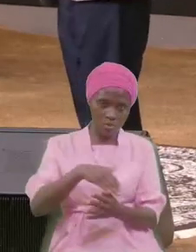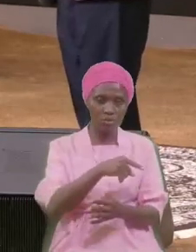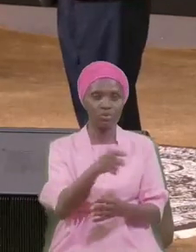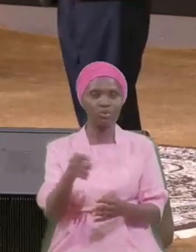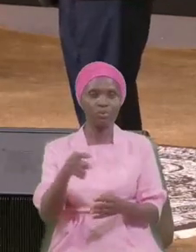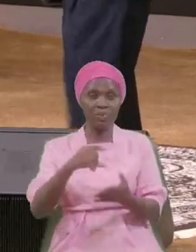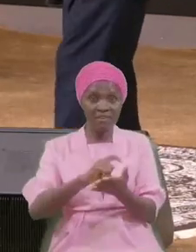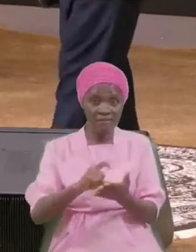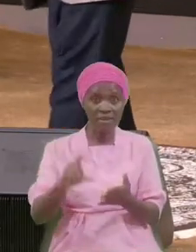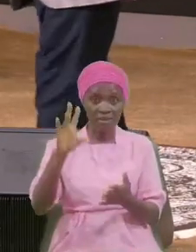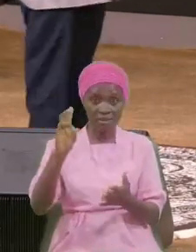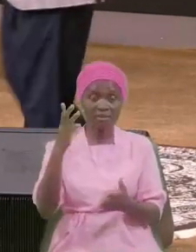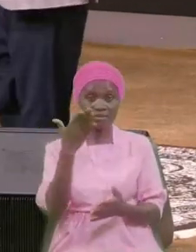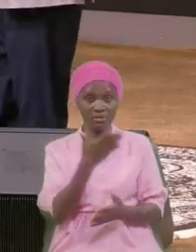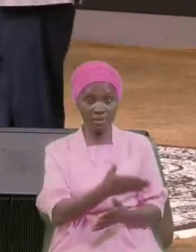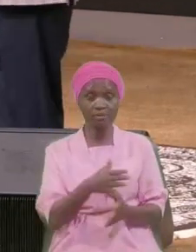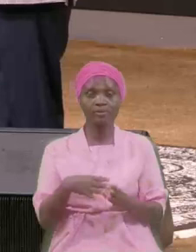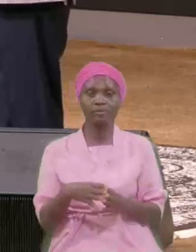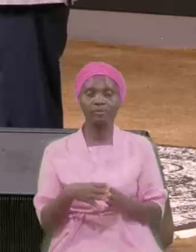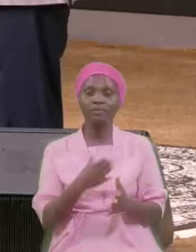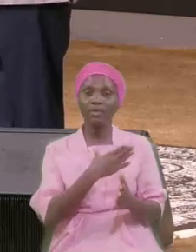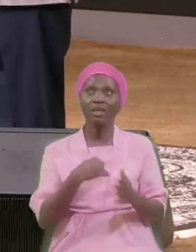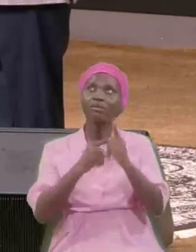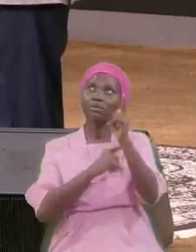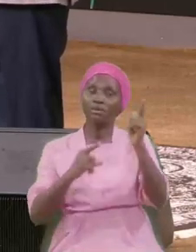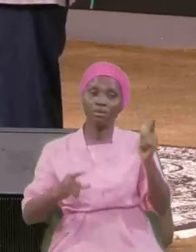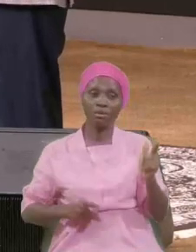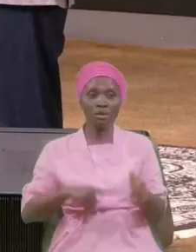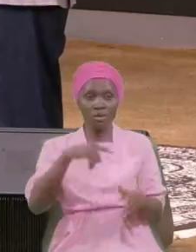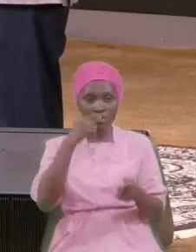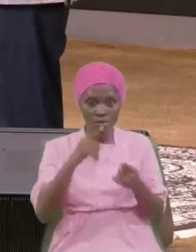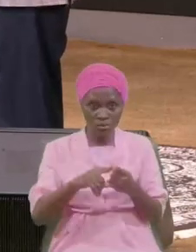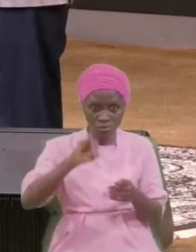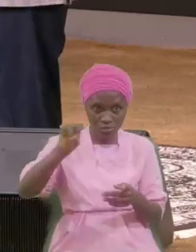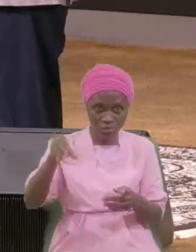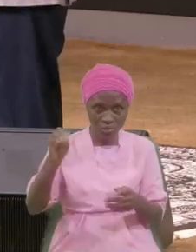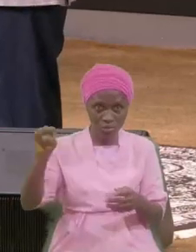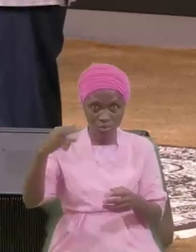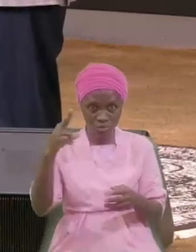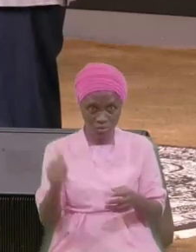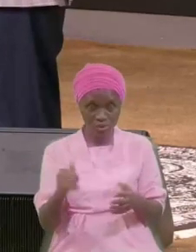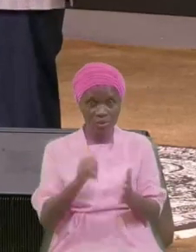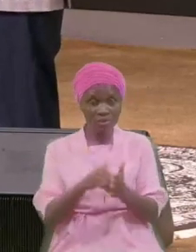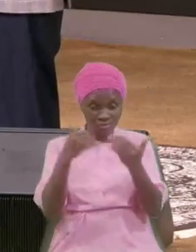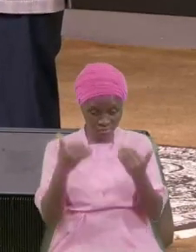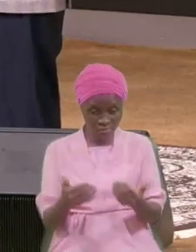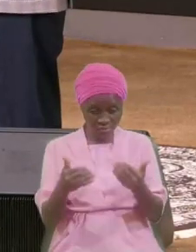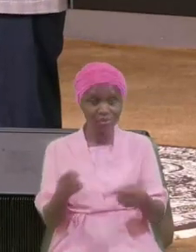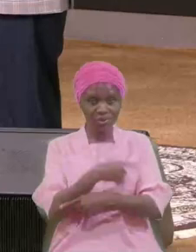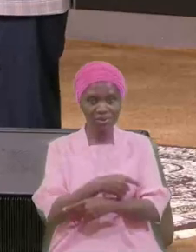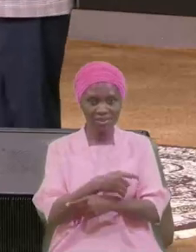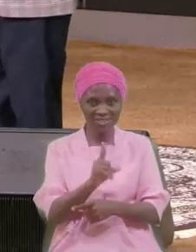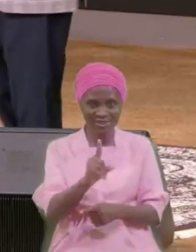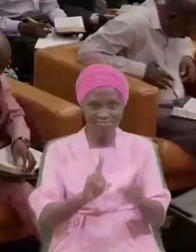vous. Verset 7 ici. L'Éternel dit à Josué, aujourd'hui, quelqu'un crie